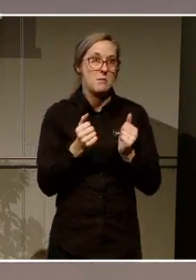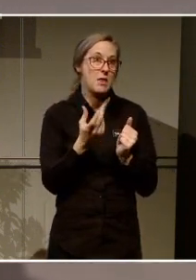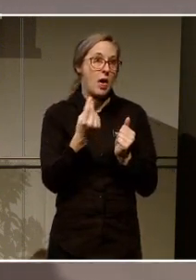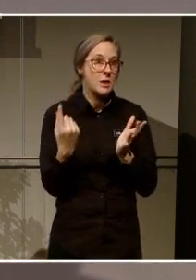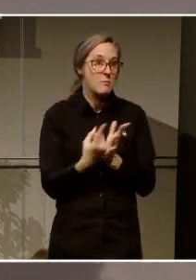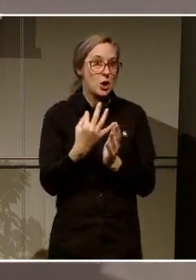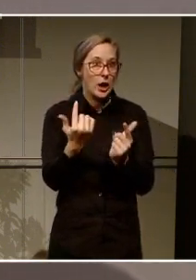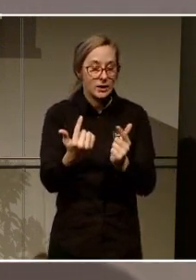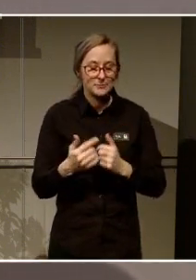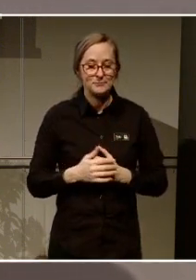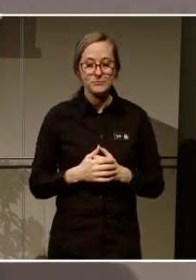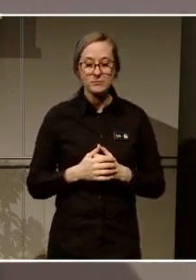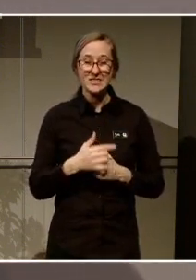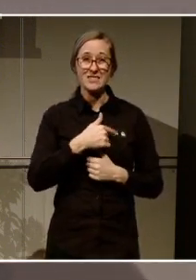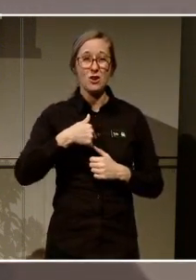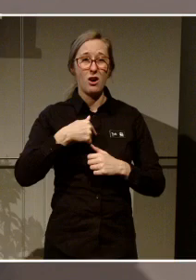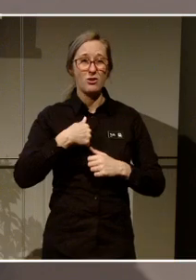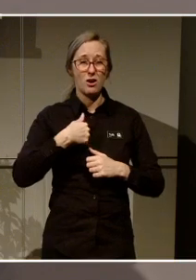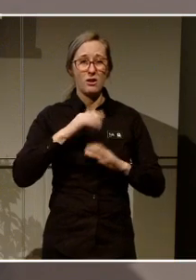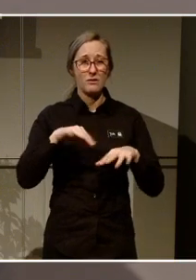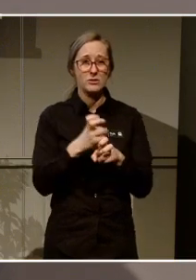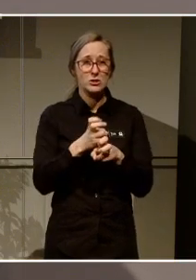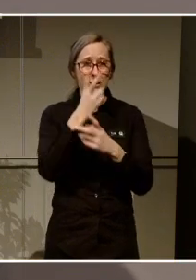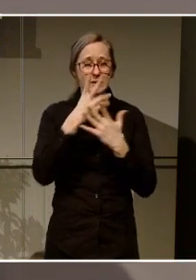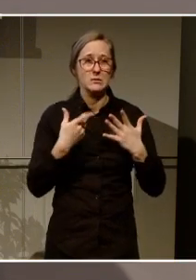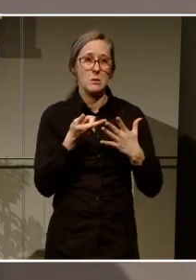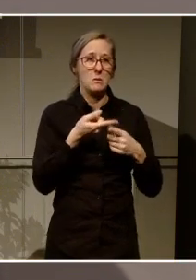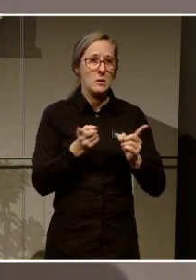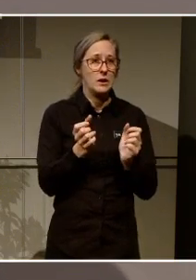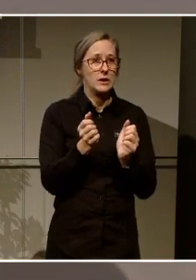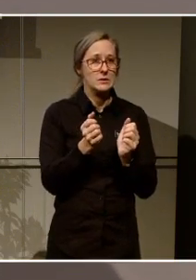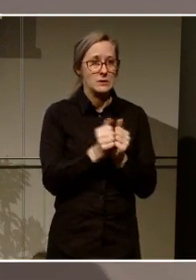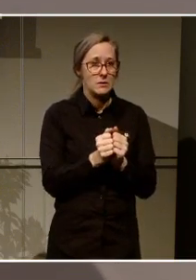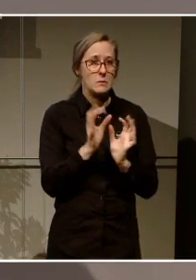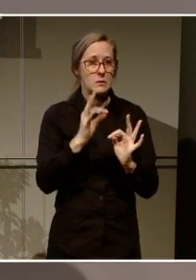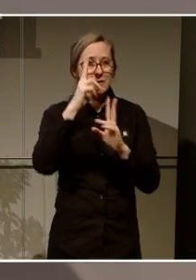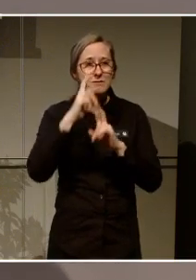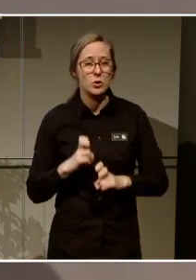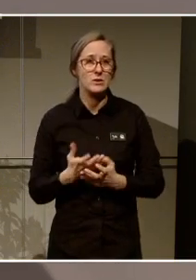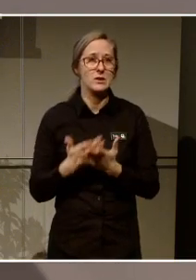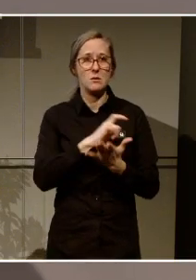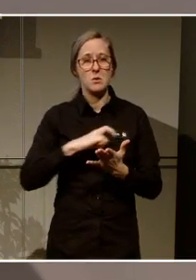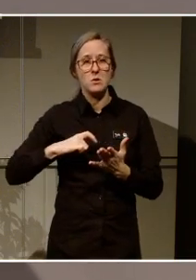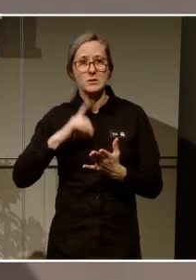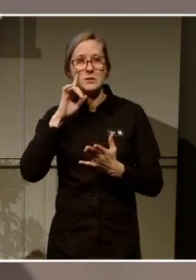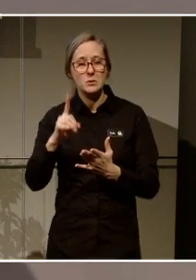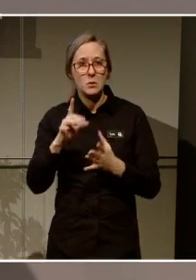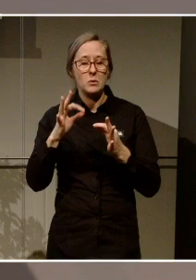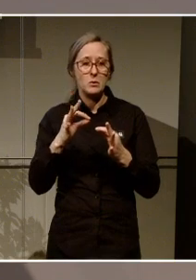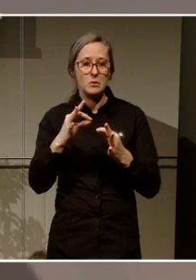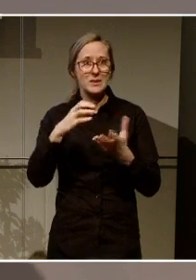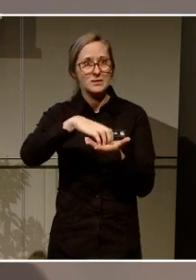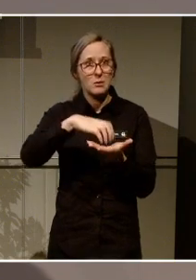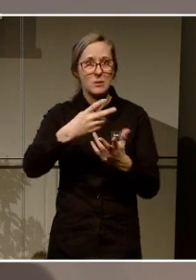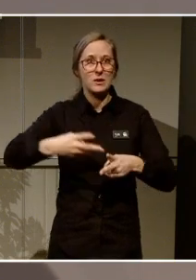Det här är olika sätt som jag har visat på hur forskning kan faktiskt hjälpa oss att förstå hur vi gör ett samhälle mer inkluderat.